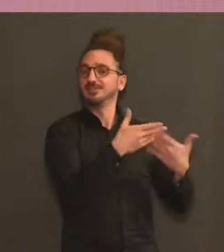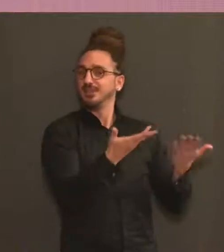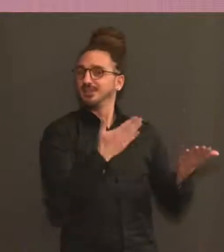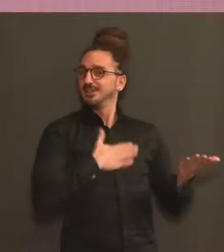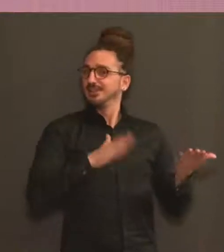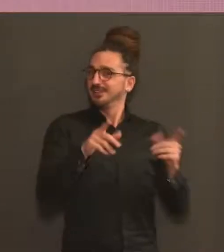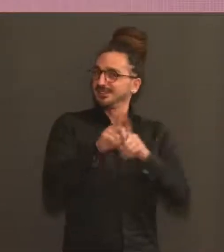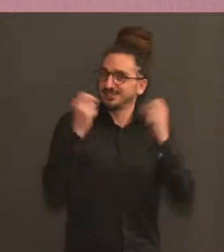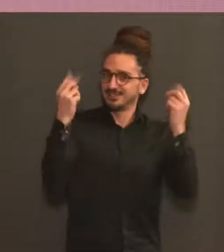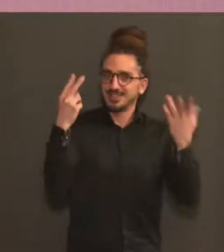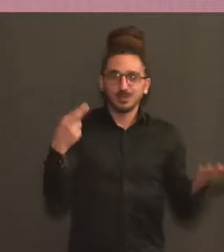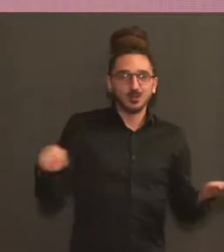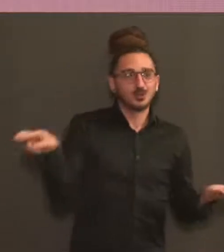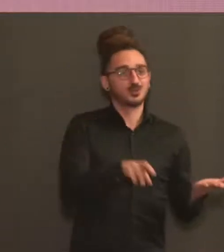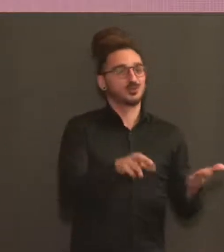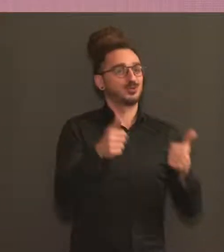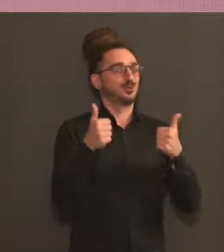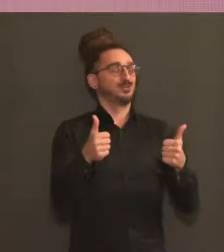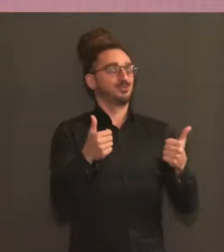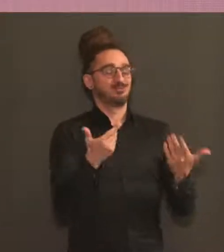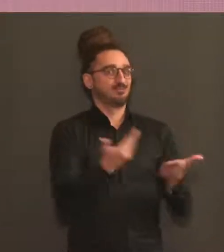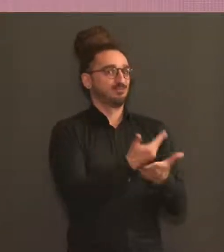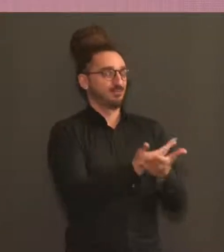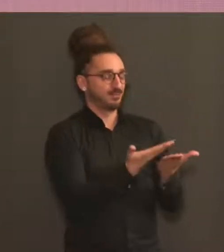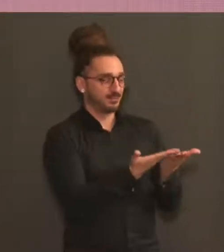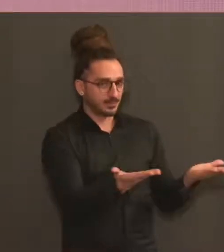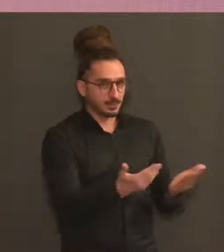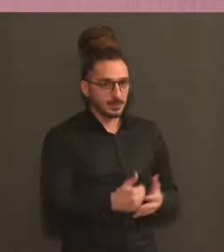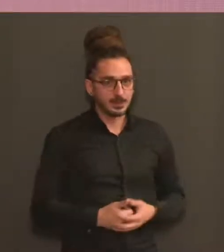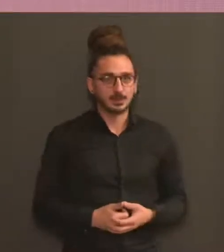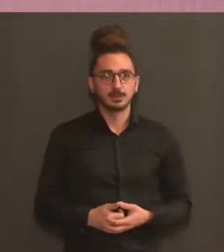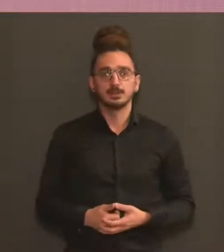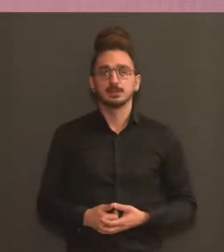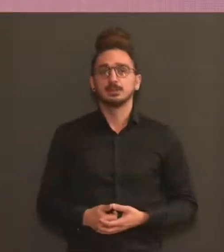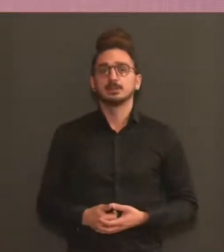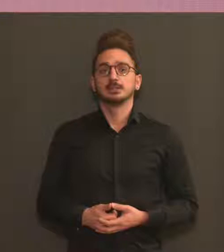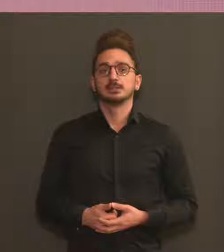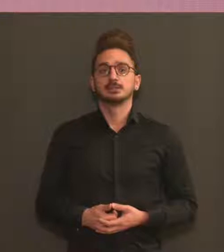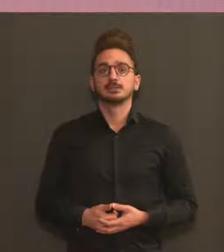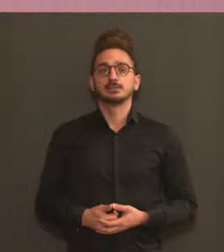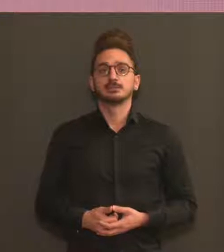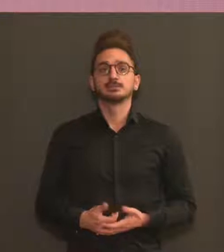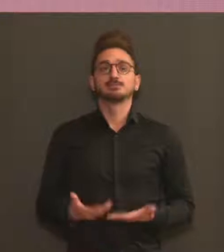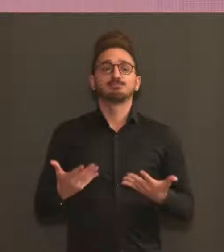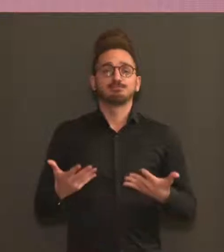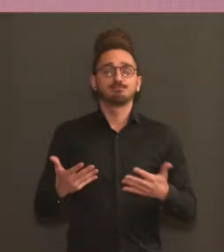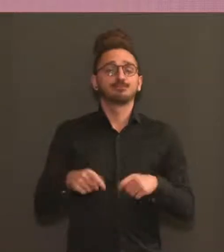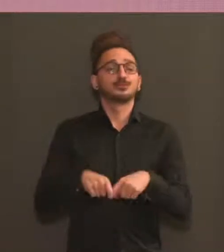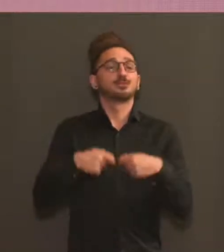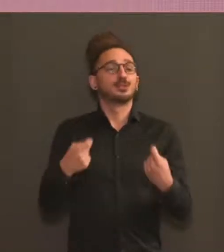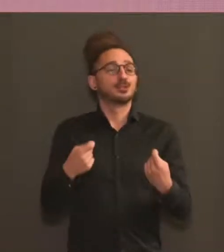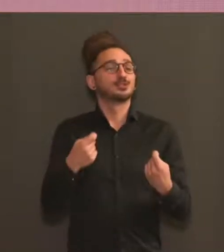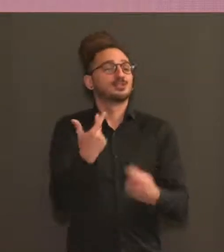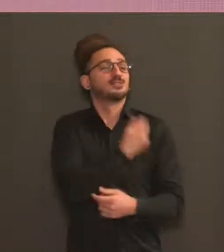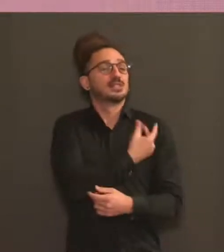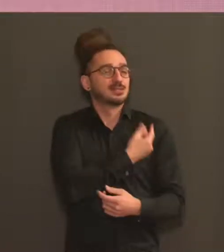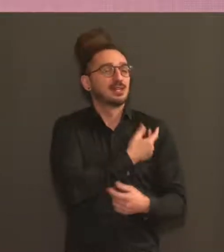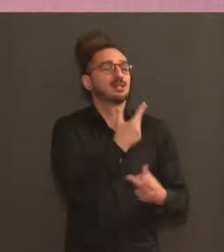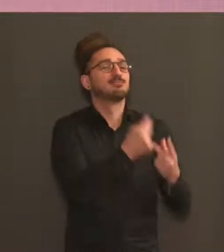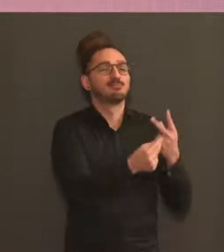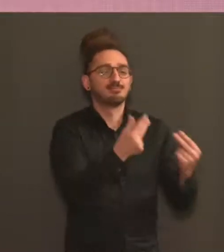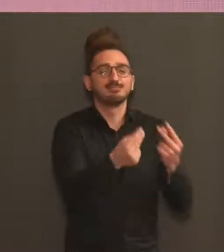Depuis qu'elle est lancée, la campagne de vaccination suscite beaucoup de discussions, de l'espoir